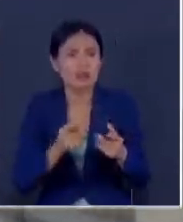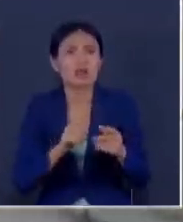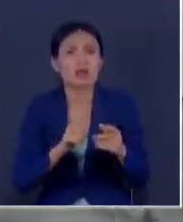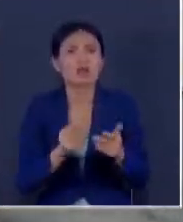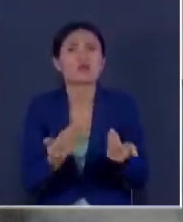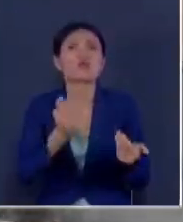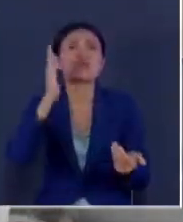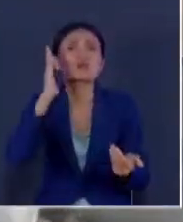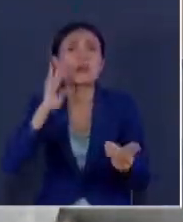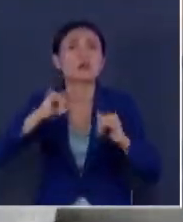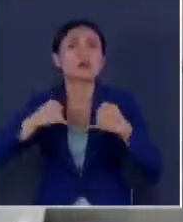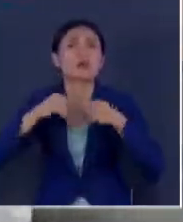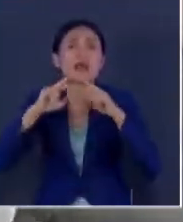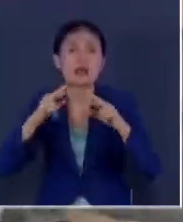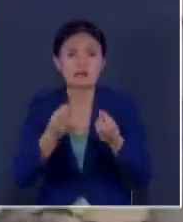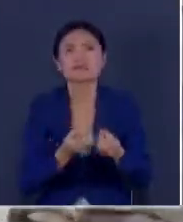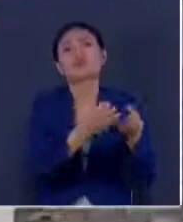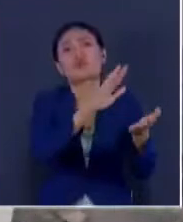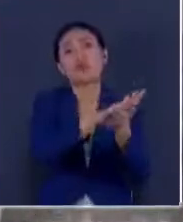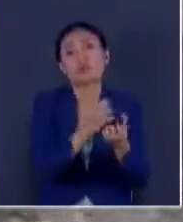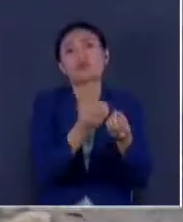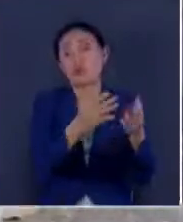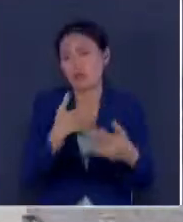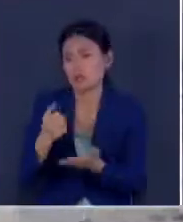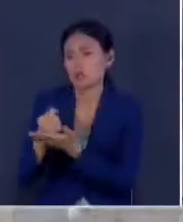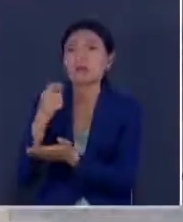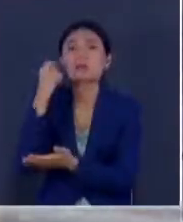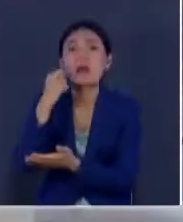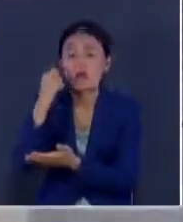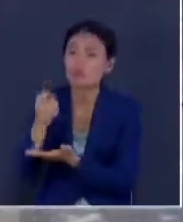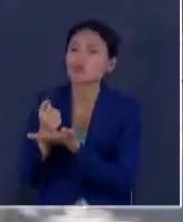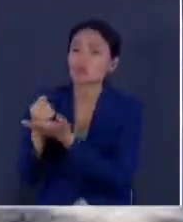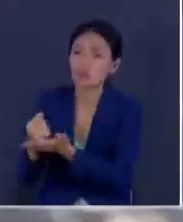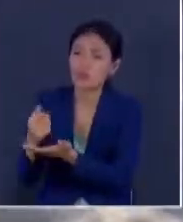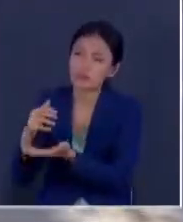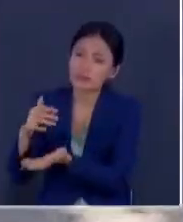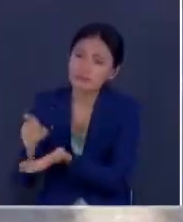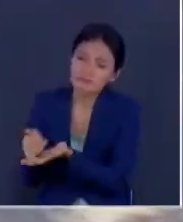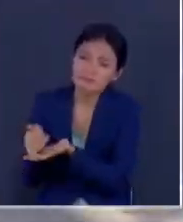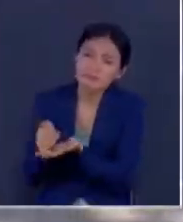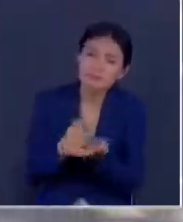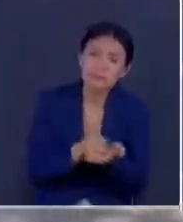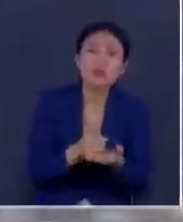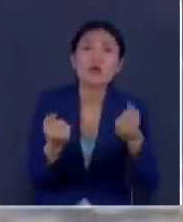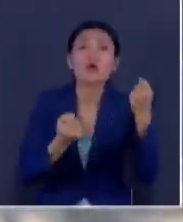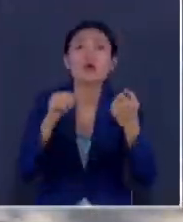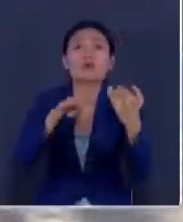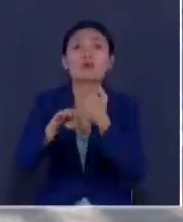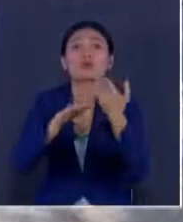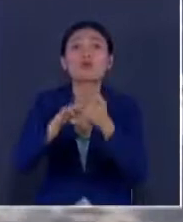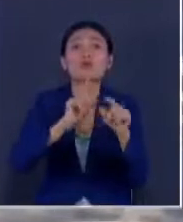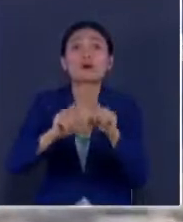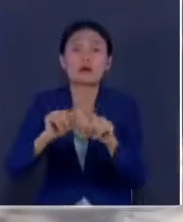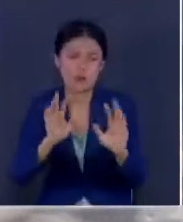ส่วนเธอค่ะได้พยุงคุณตาข้ามถนนนะคะแล้วก็ข้ามรางรถไฟโดยระหว่างนั้นก็ได้ขอให้รถที่ขับขี่ผ่านไปมาจอ